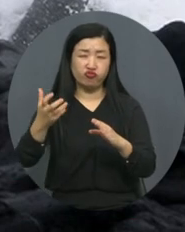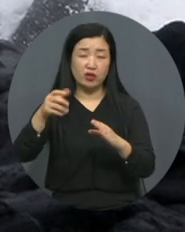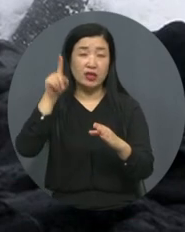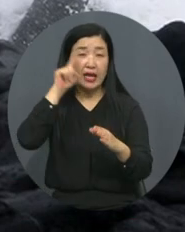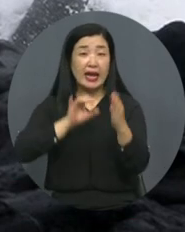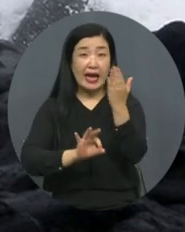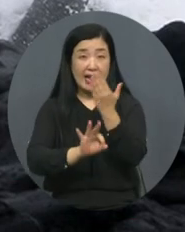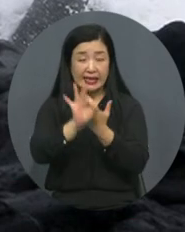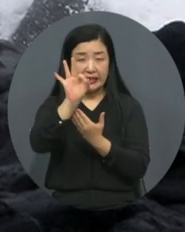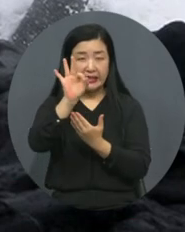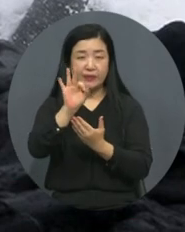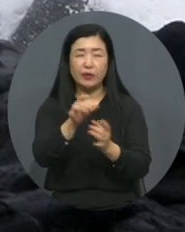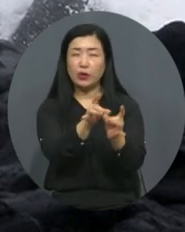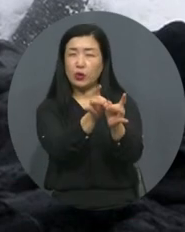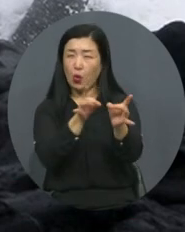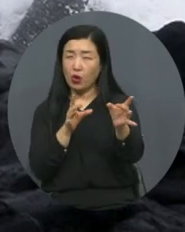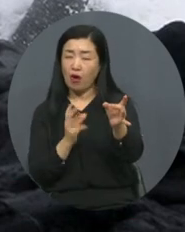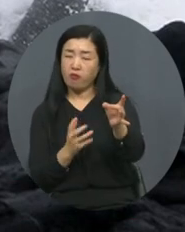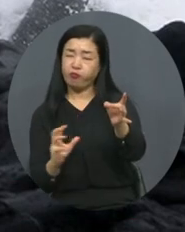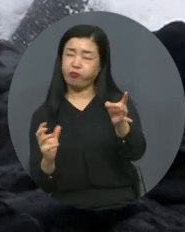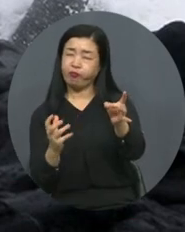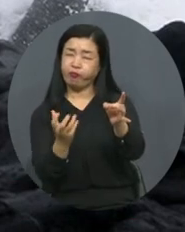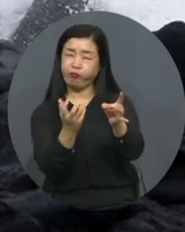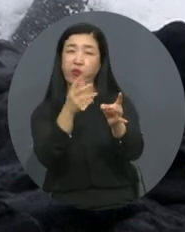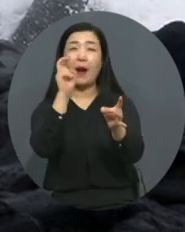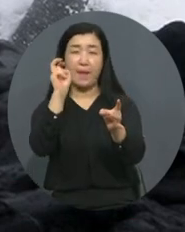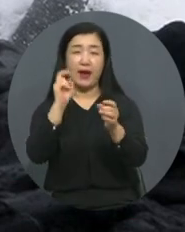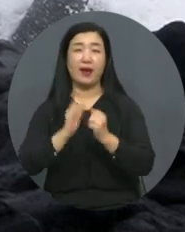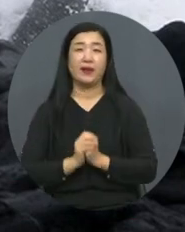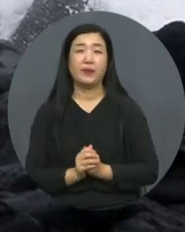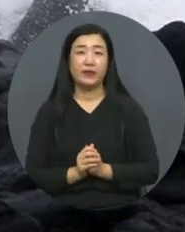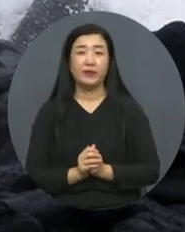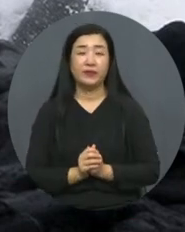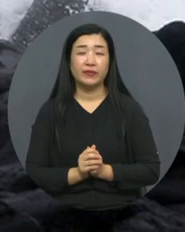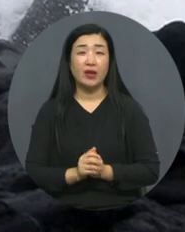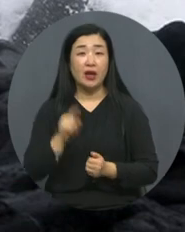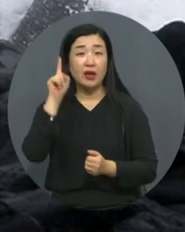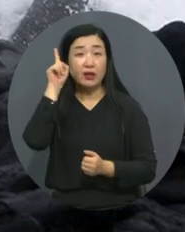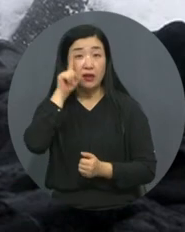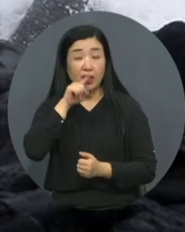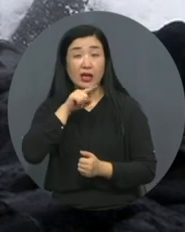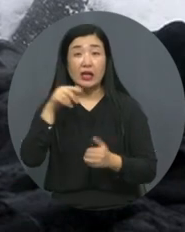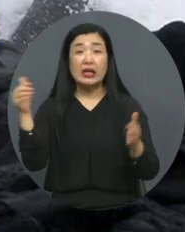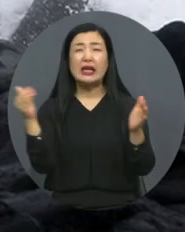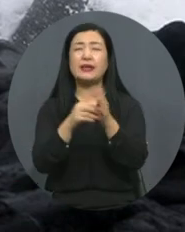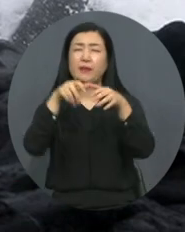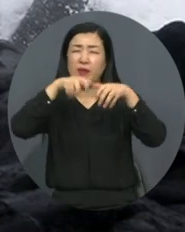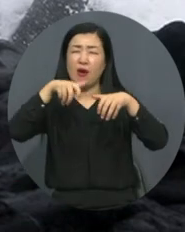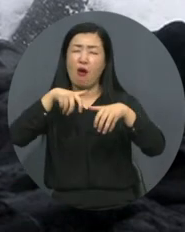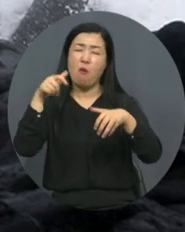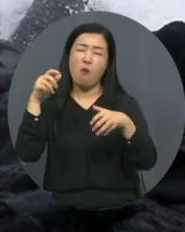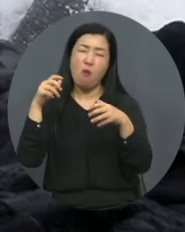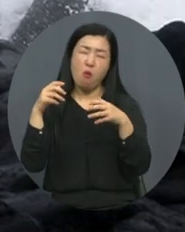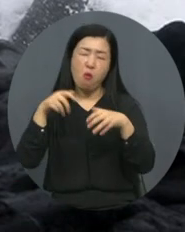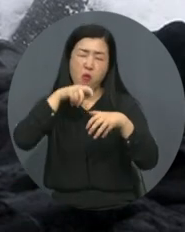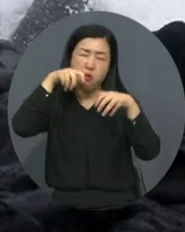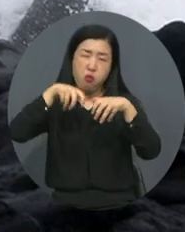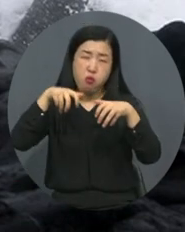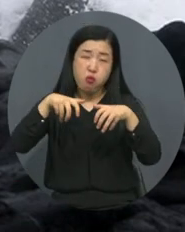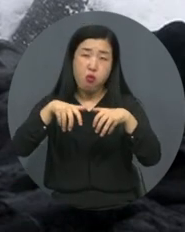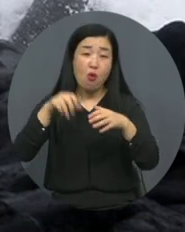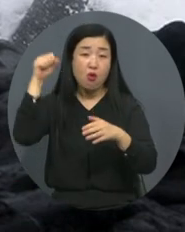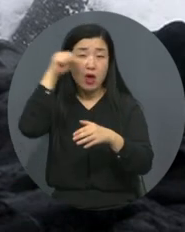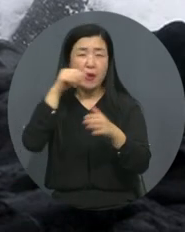오전에는 통영 남해안으로 향할 것으로 예상됩니다 내일까지 많은 비가 내리겠습니다 태풍 근접하는